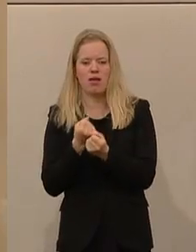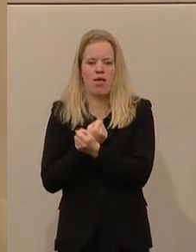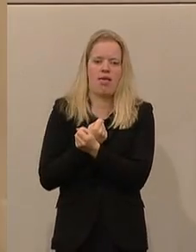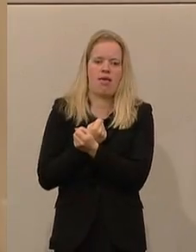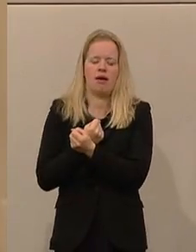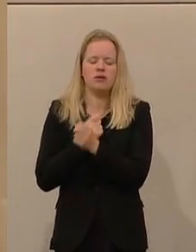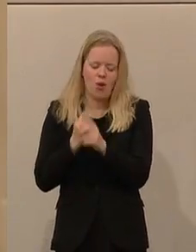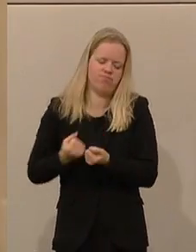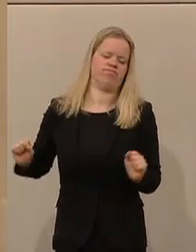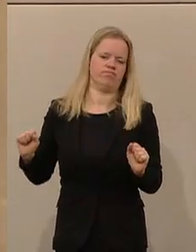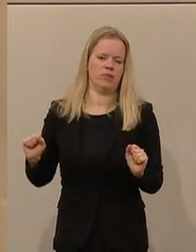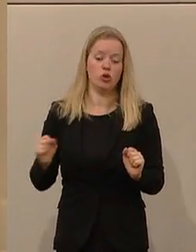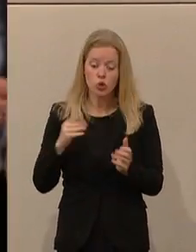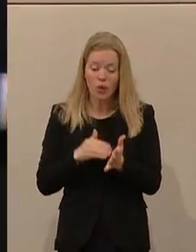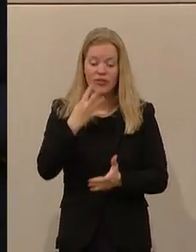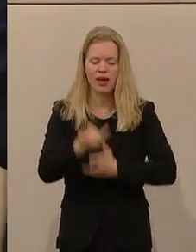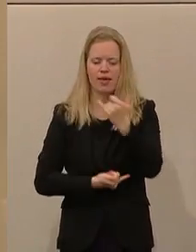haben noch 4 Jahre. Alles Gute dafür.